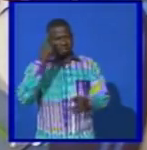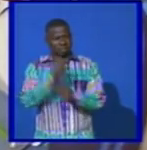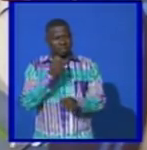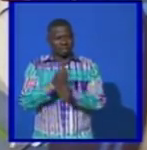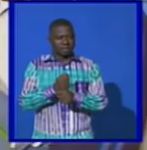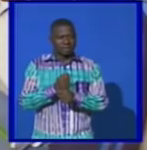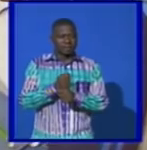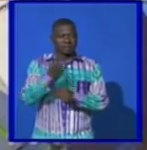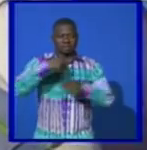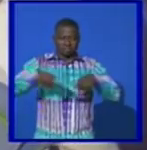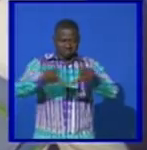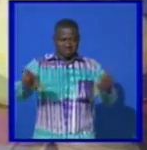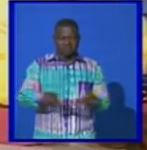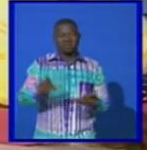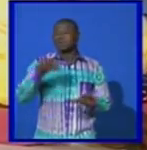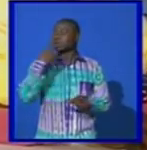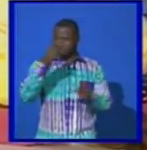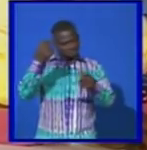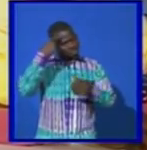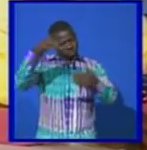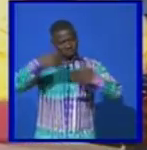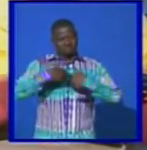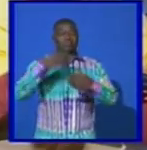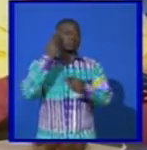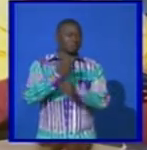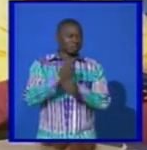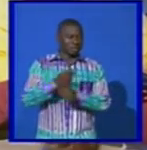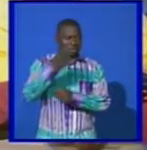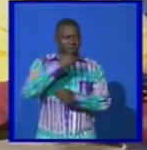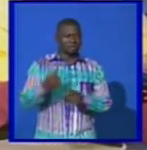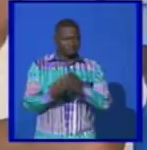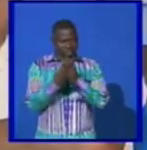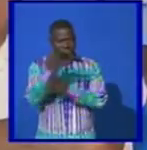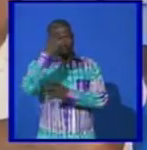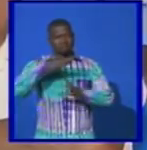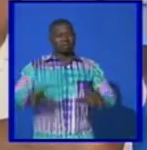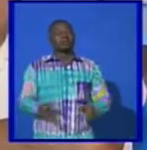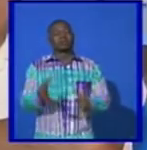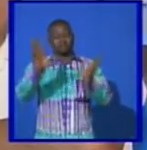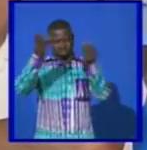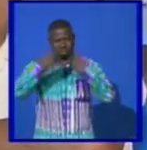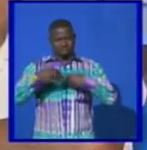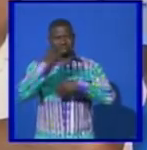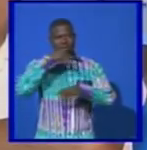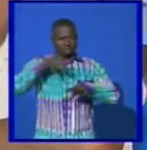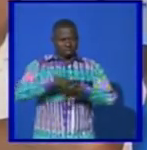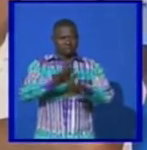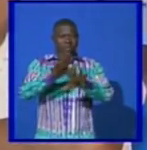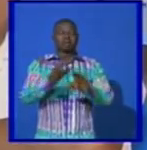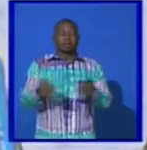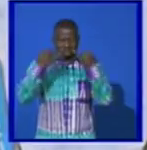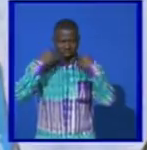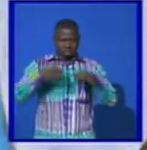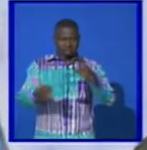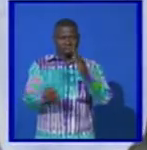un cadre qui se donne pour mission de promouvoir les gains de l'intégration en Afrique et de rendre l'information économique